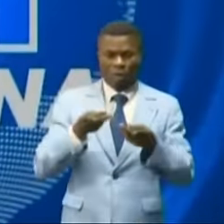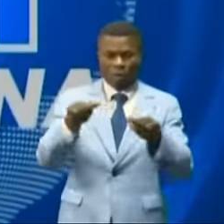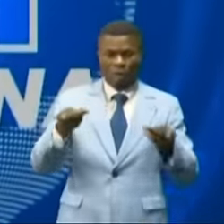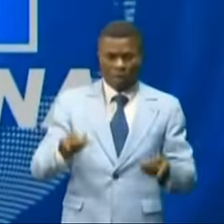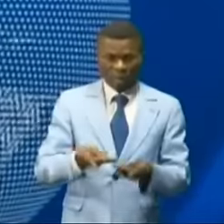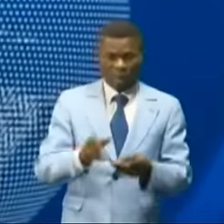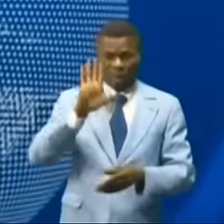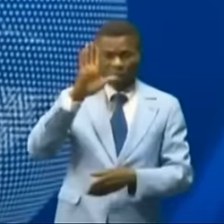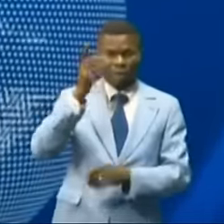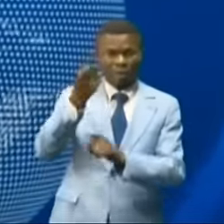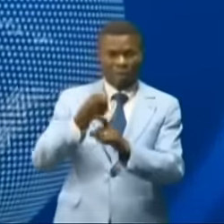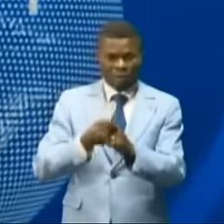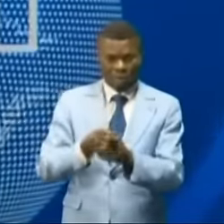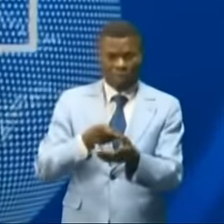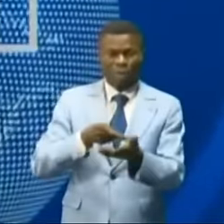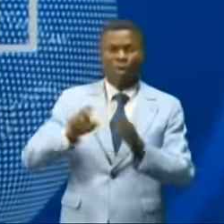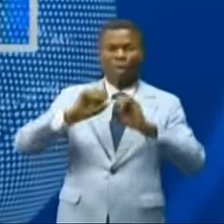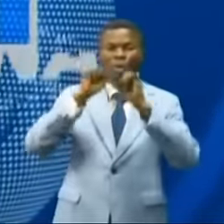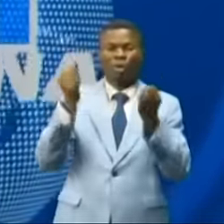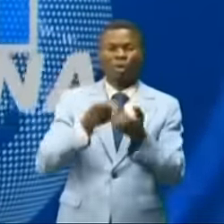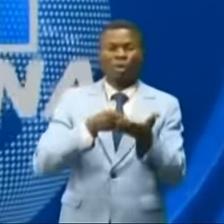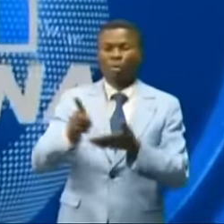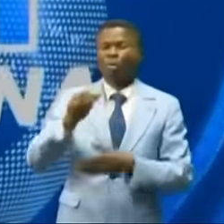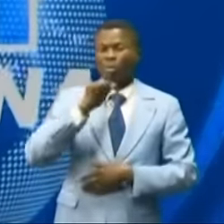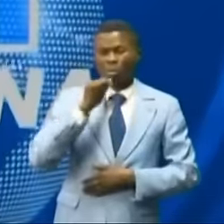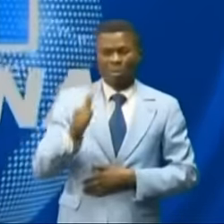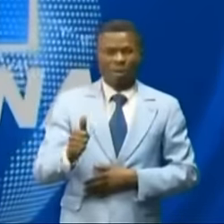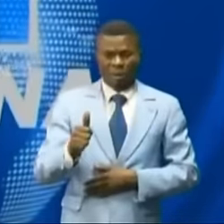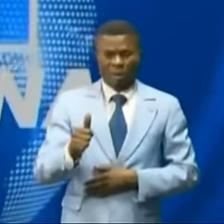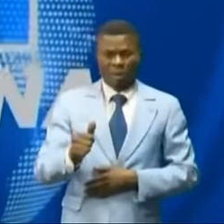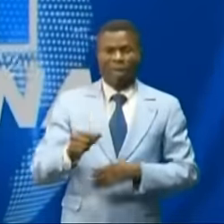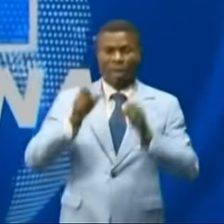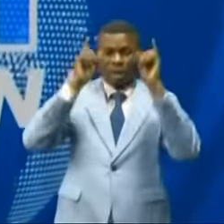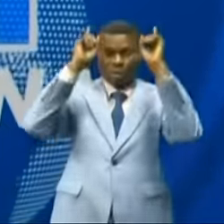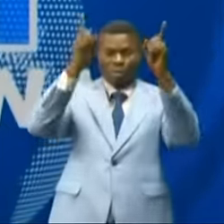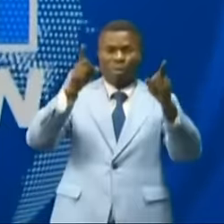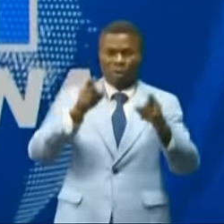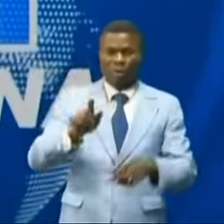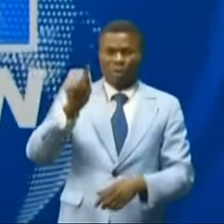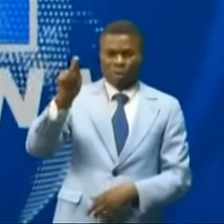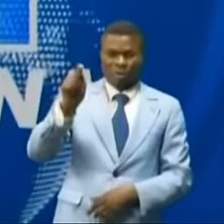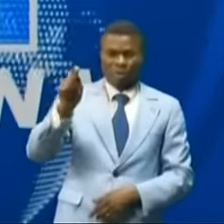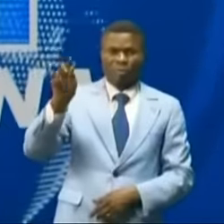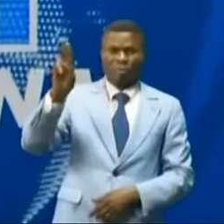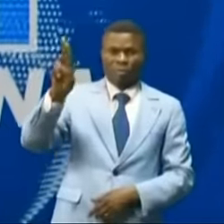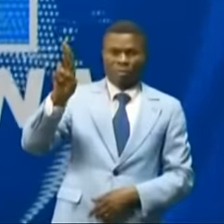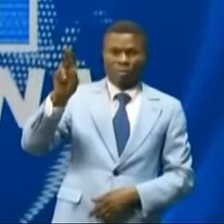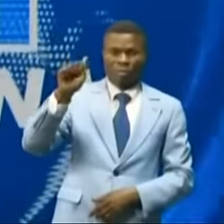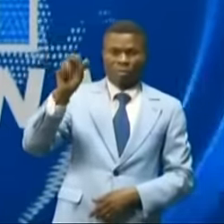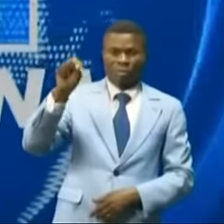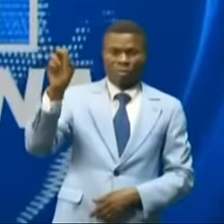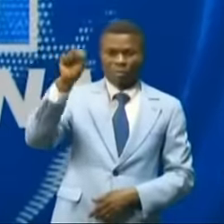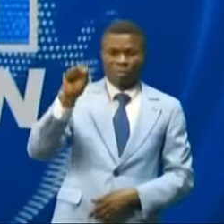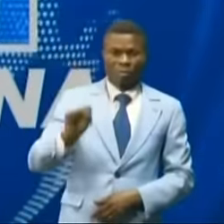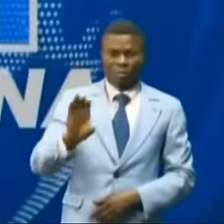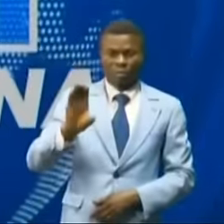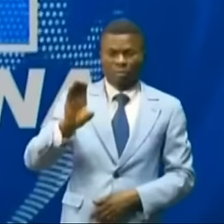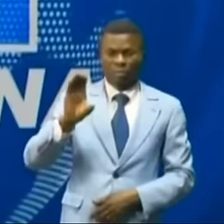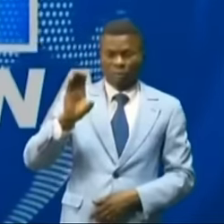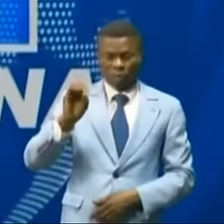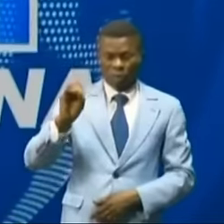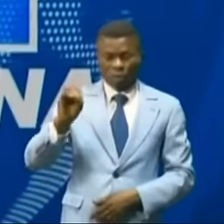a 5 mois, il y a nécessité que le pouvoir public, le notable Claude Nyamugabo, est allé sur place en visite